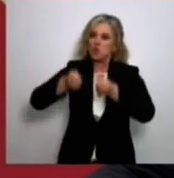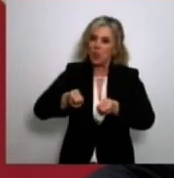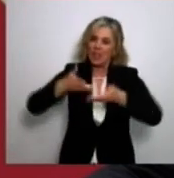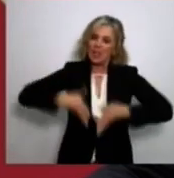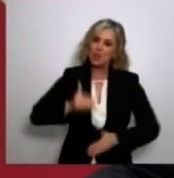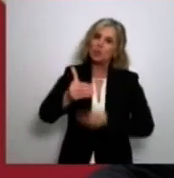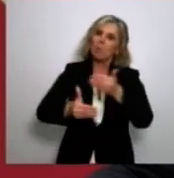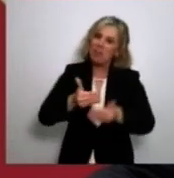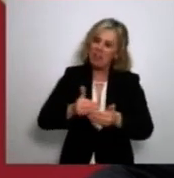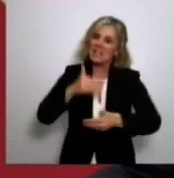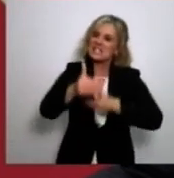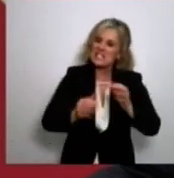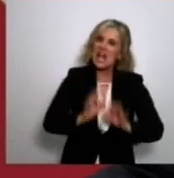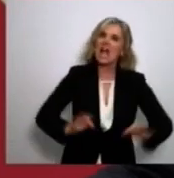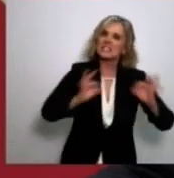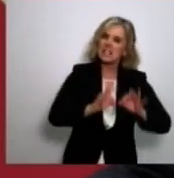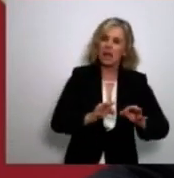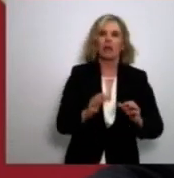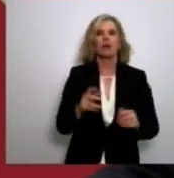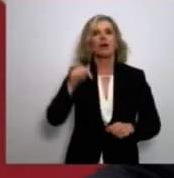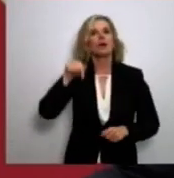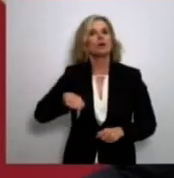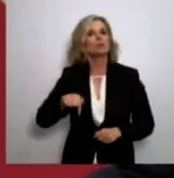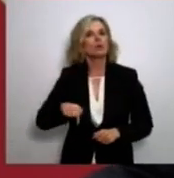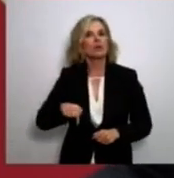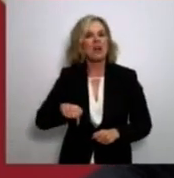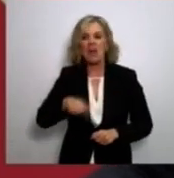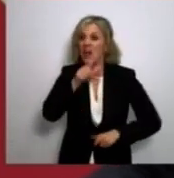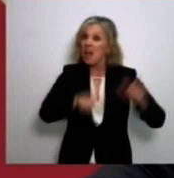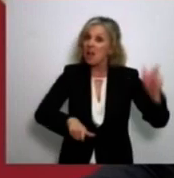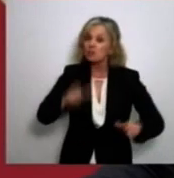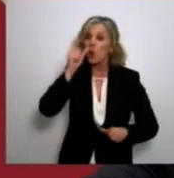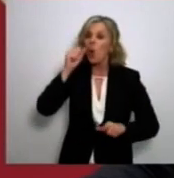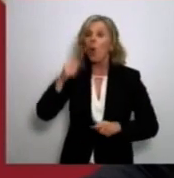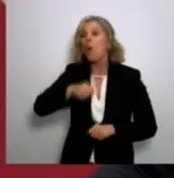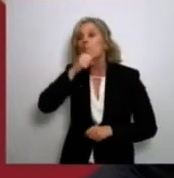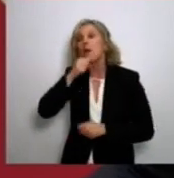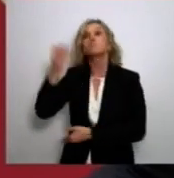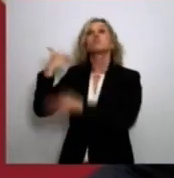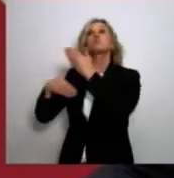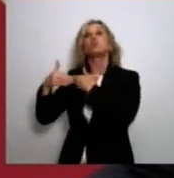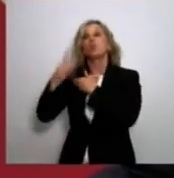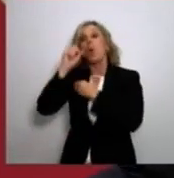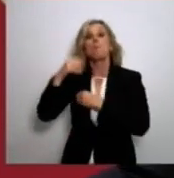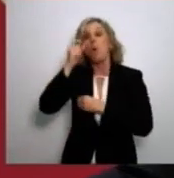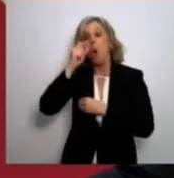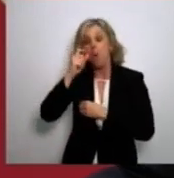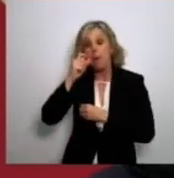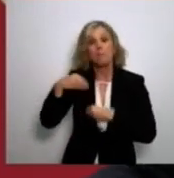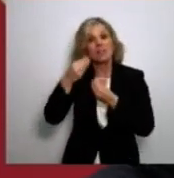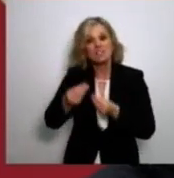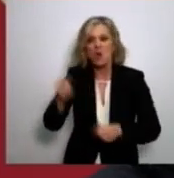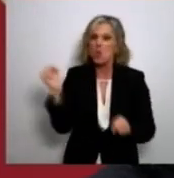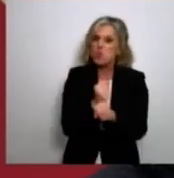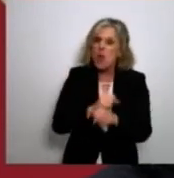ξαφνικά εξυπηρετώντας έναν αγώνα. Μιλάμε για κάποιους που ο πατέρας τους, ο παππούς τους, ο προπάππους τους ήταν μέσα στον κρατικό